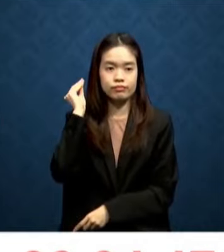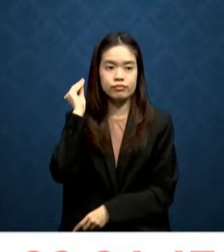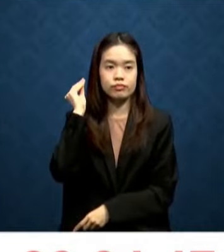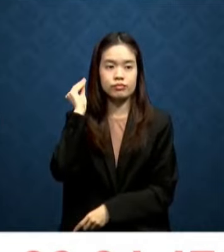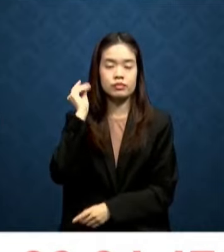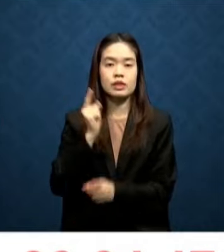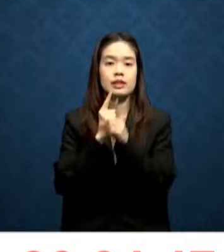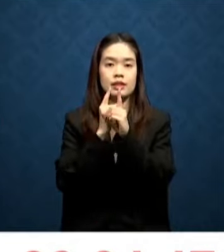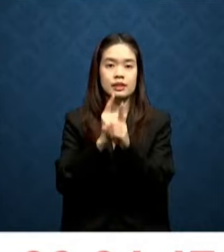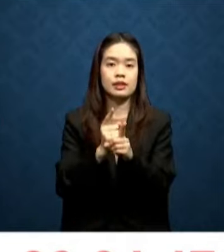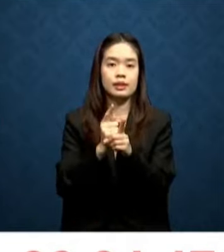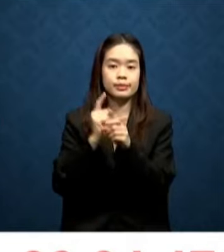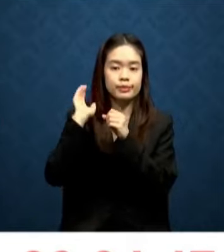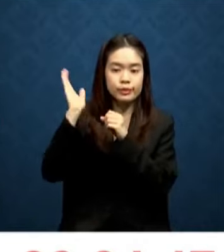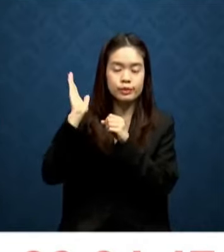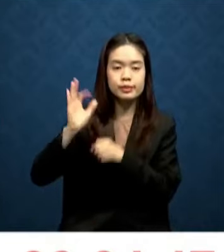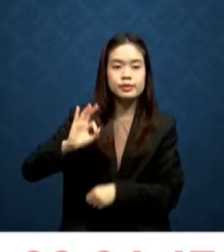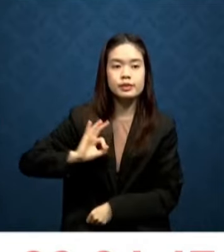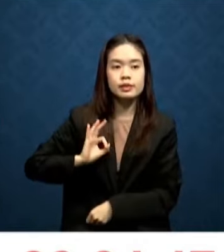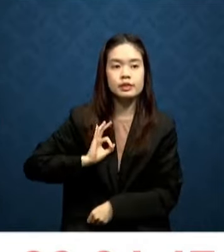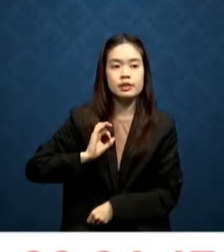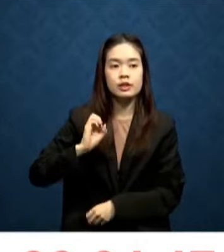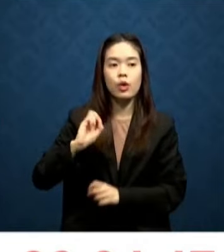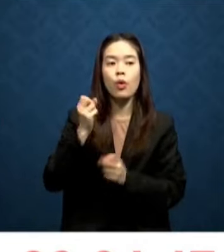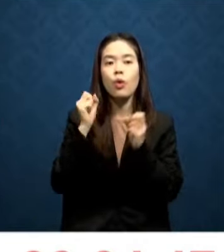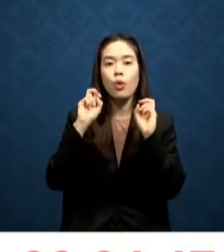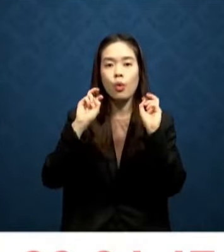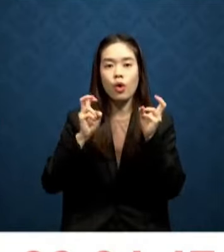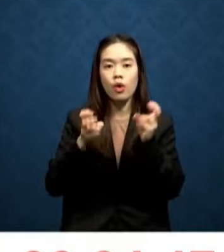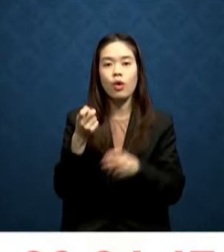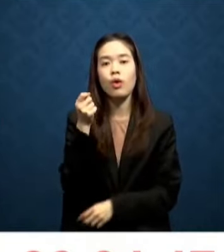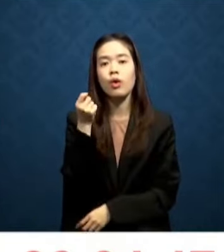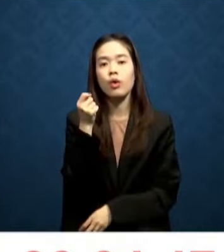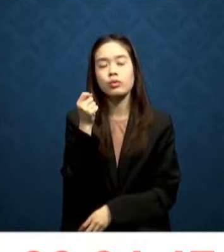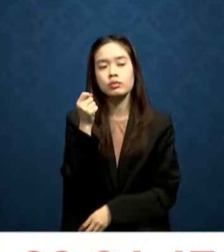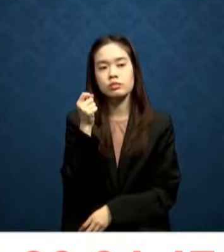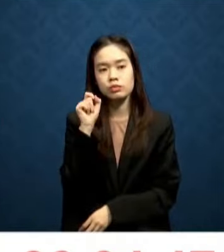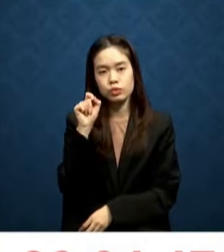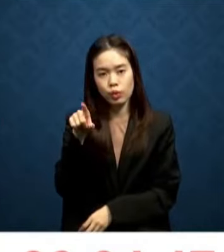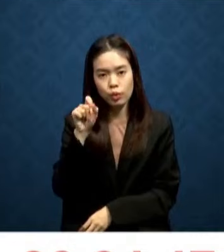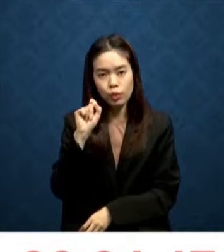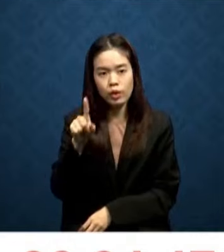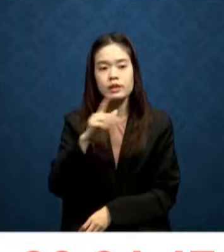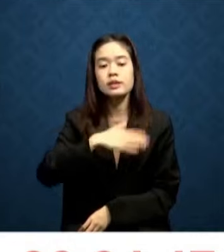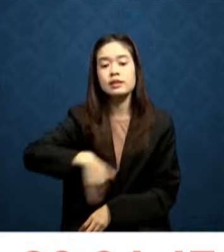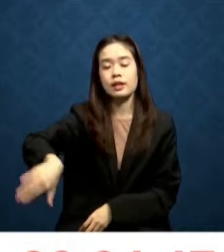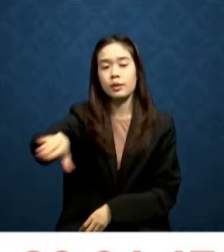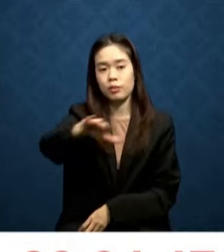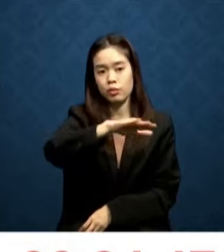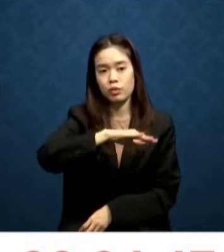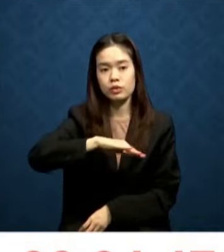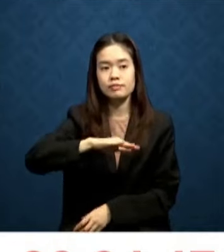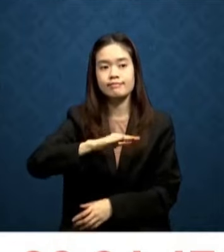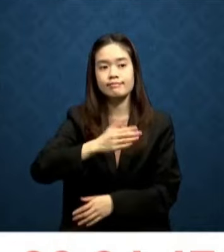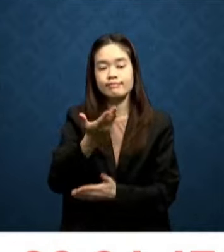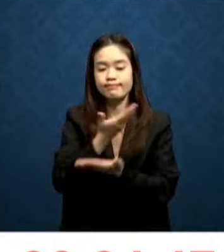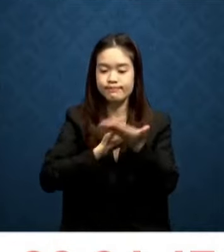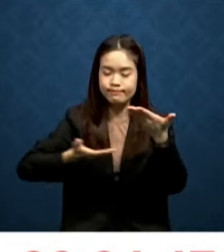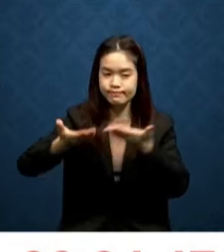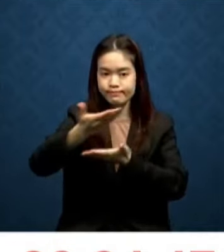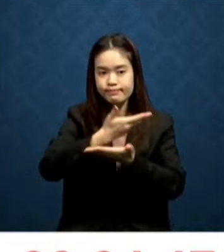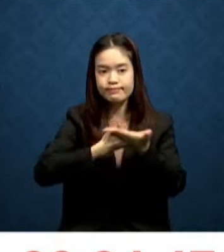เป็นการเสนอในยัตตินะครับยัตติด่วนด้วยวาจาก็ขอให้ที่ประชุมได้ปรึกษาหารือนะครับเดี๋ยว